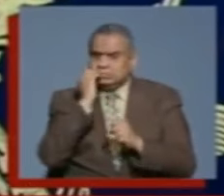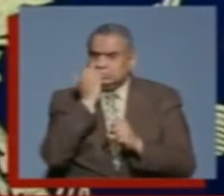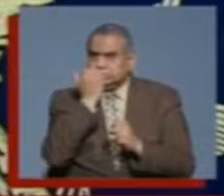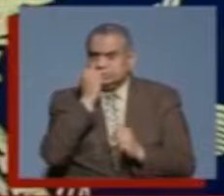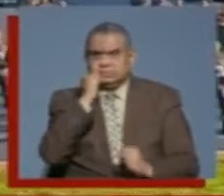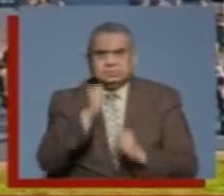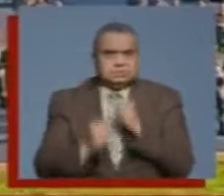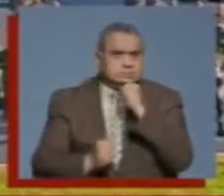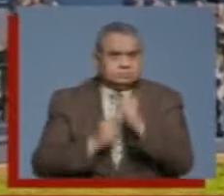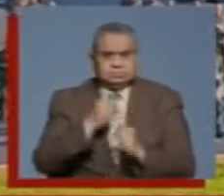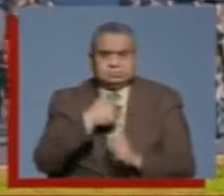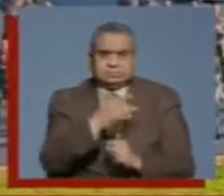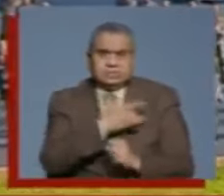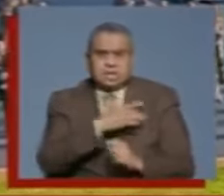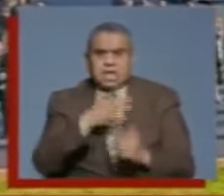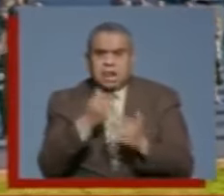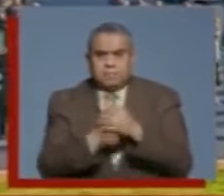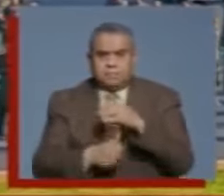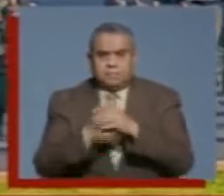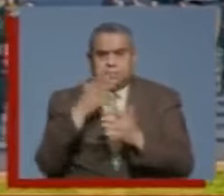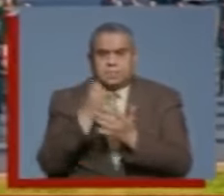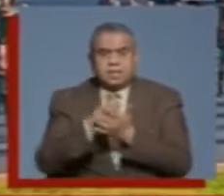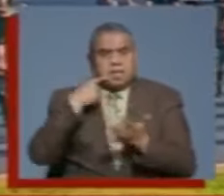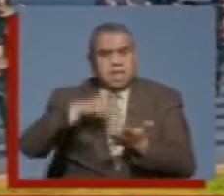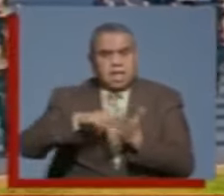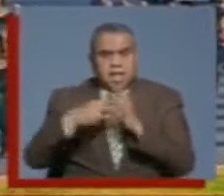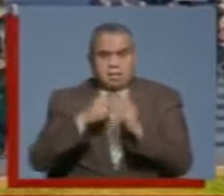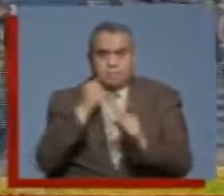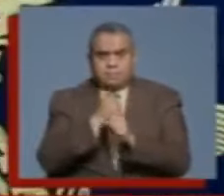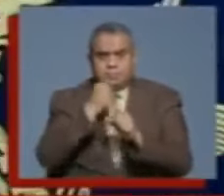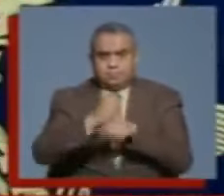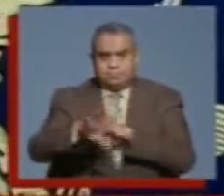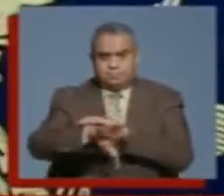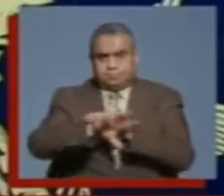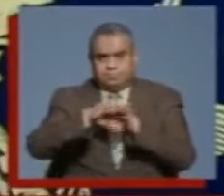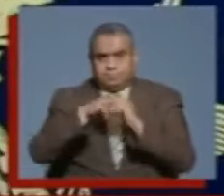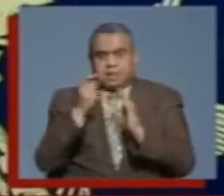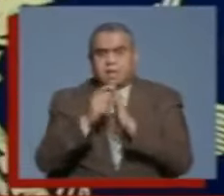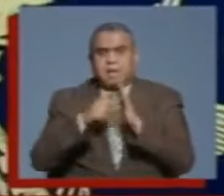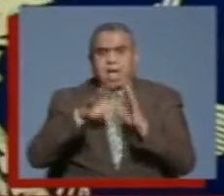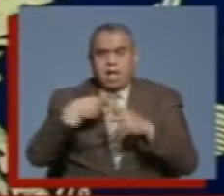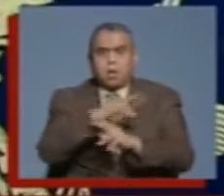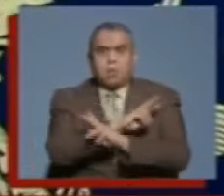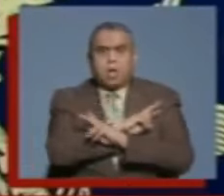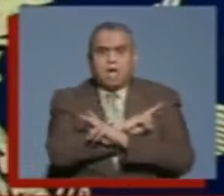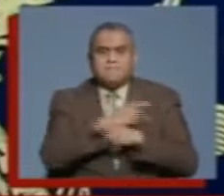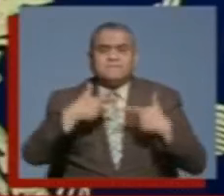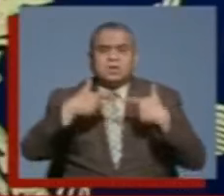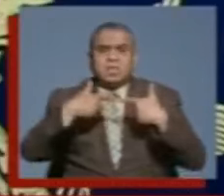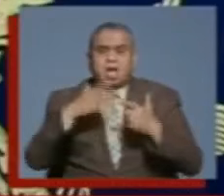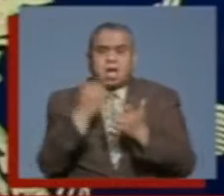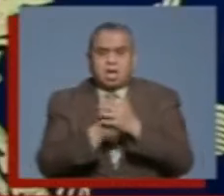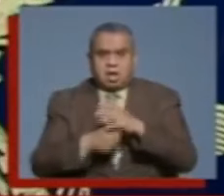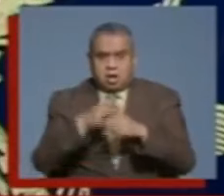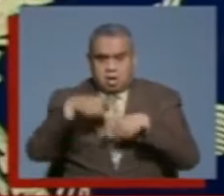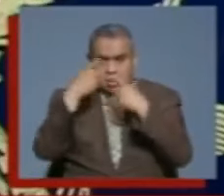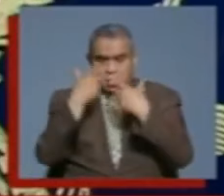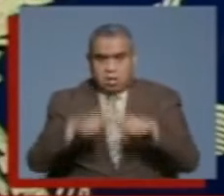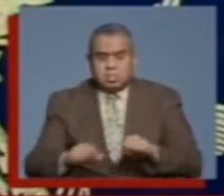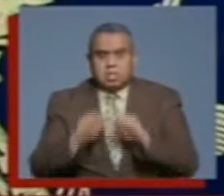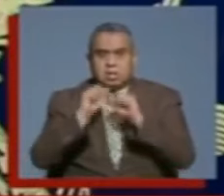وامين وان احنا نصل الى وقف اطلاق النار في القطاع حتى